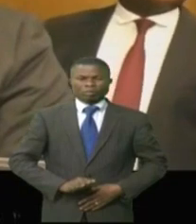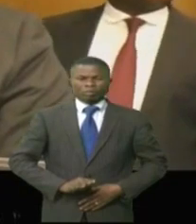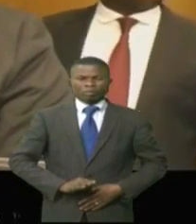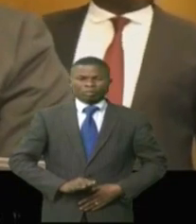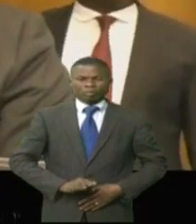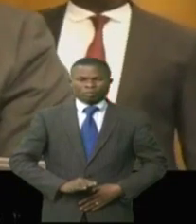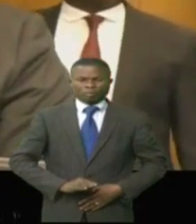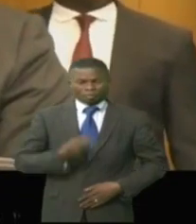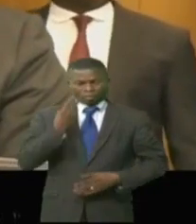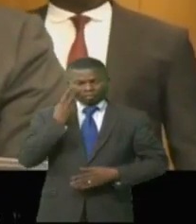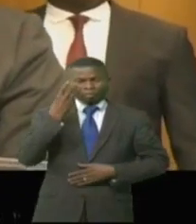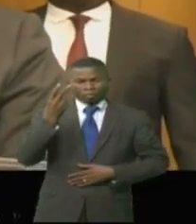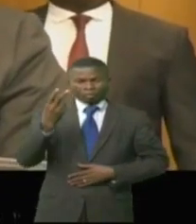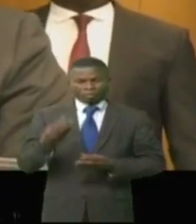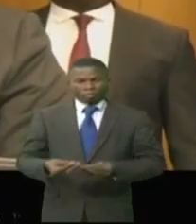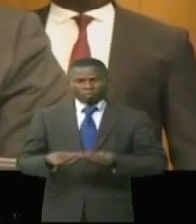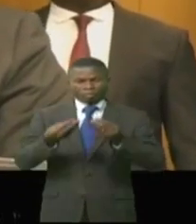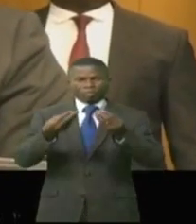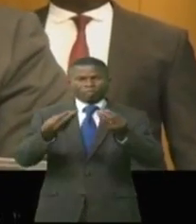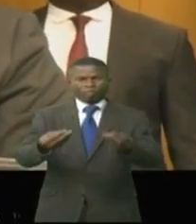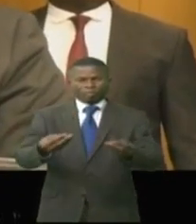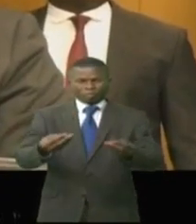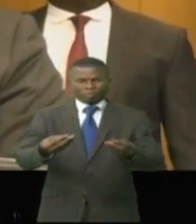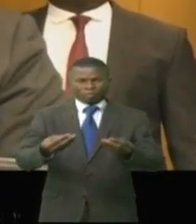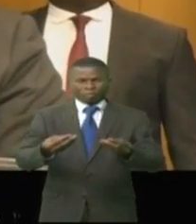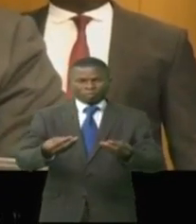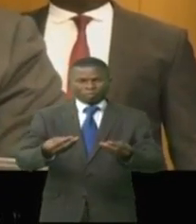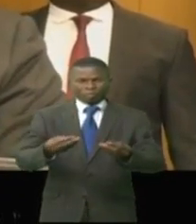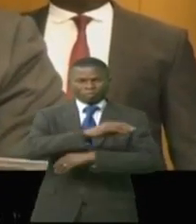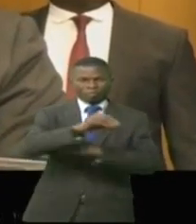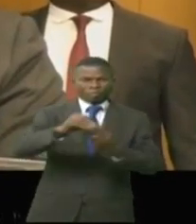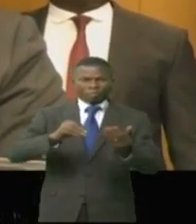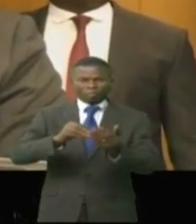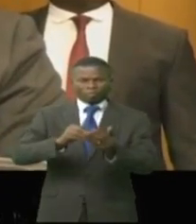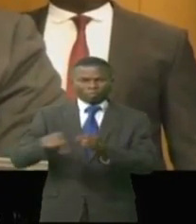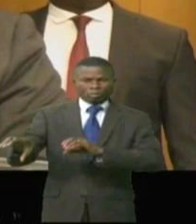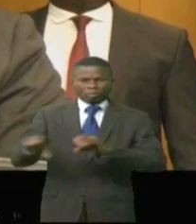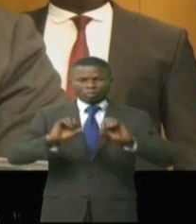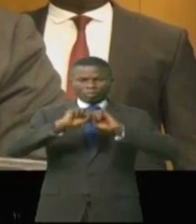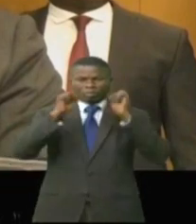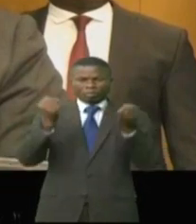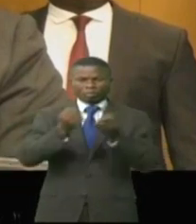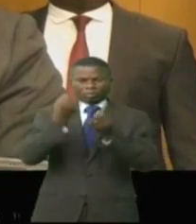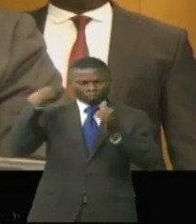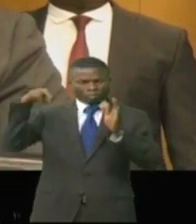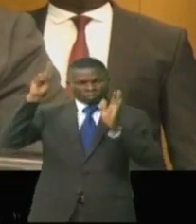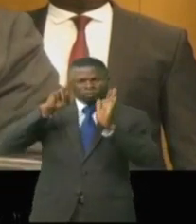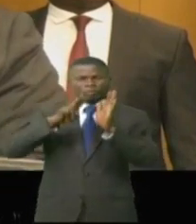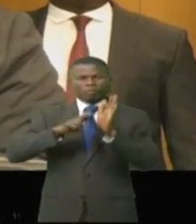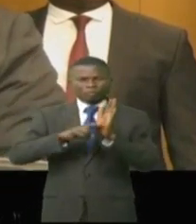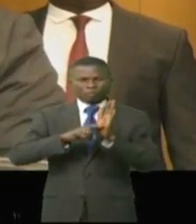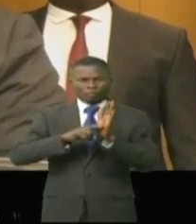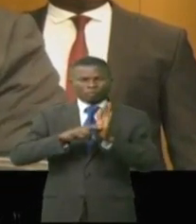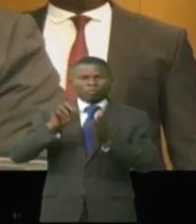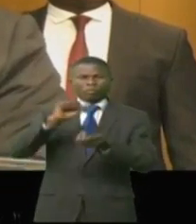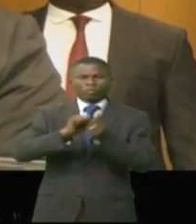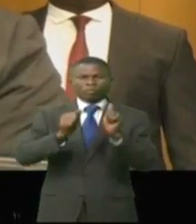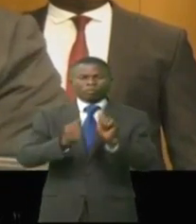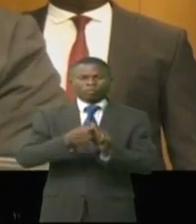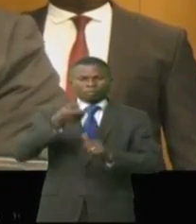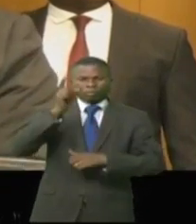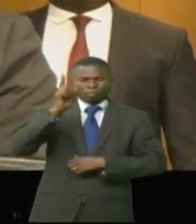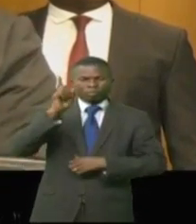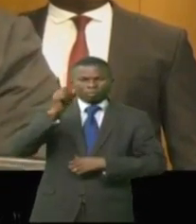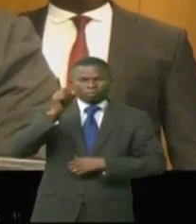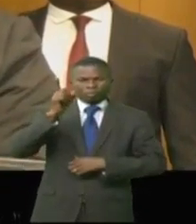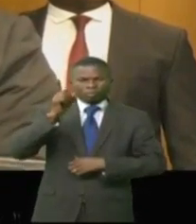par sa vision, a placé au cœur de l'action sociale du gouvernement la problématique